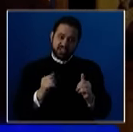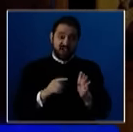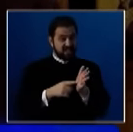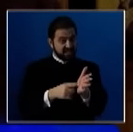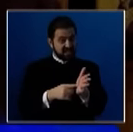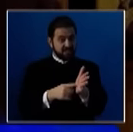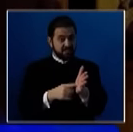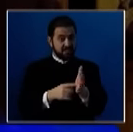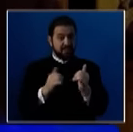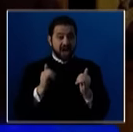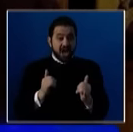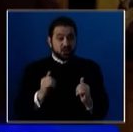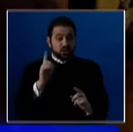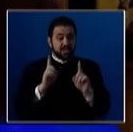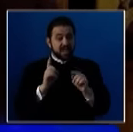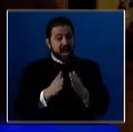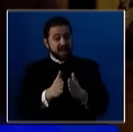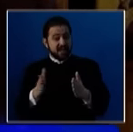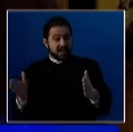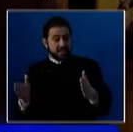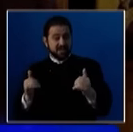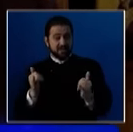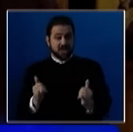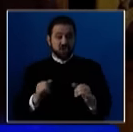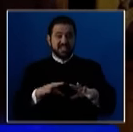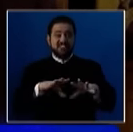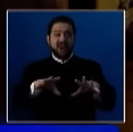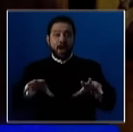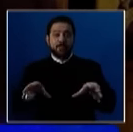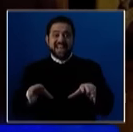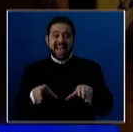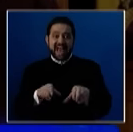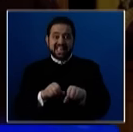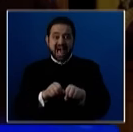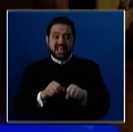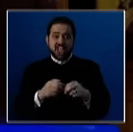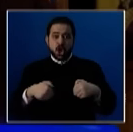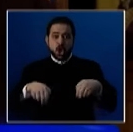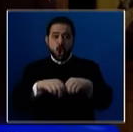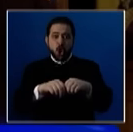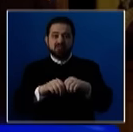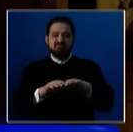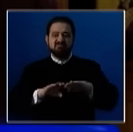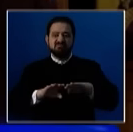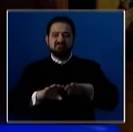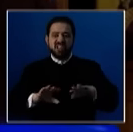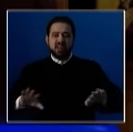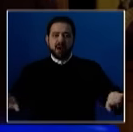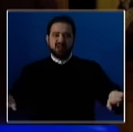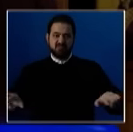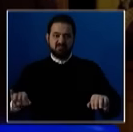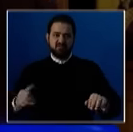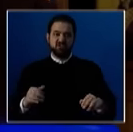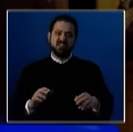Știți? Și atunci, dacă ne depărtăm de această familiaritate, noi ne răcim. Ne răcim și